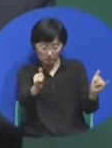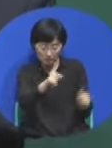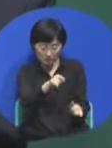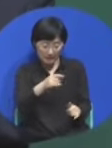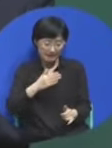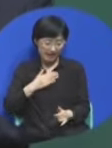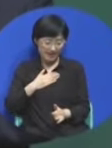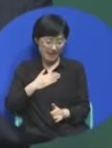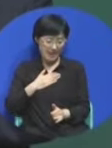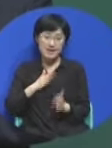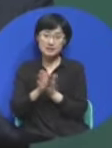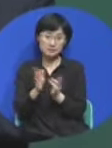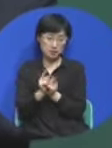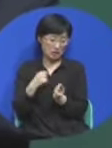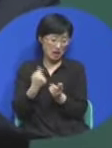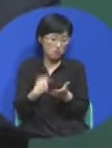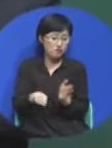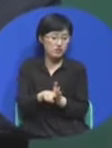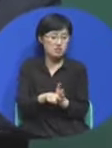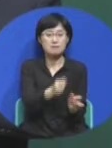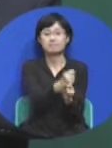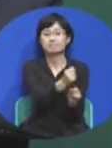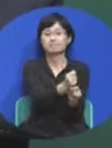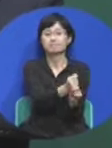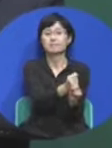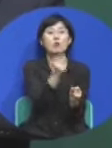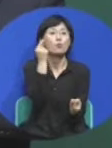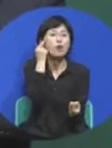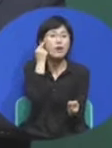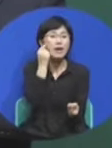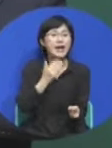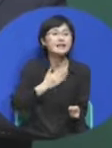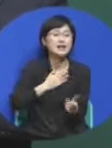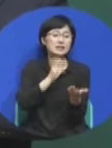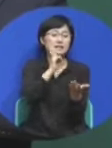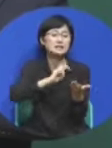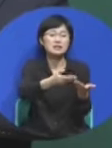지었나니 나를 찬송하게 하려 함이라.